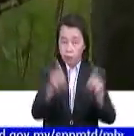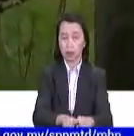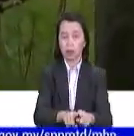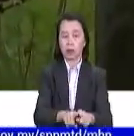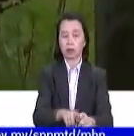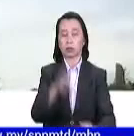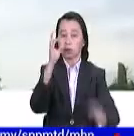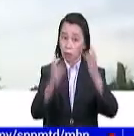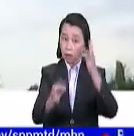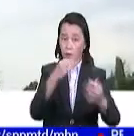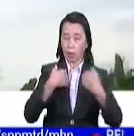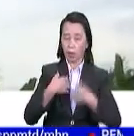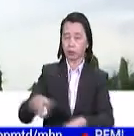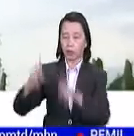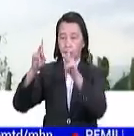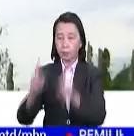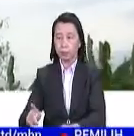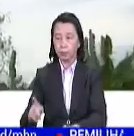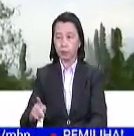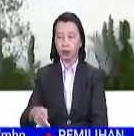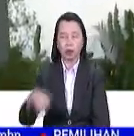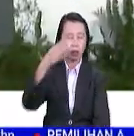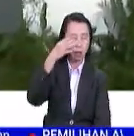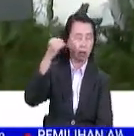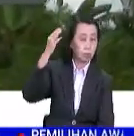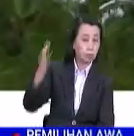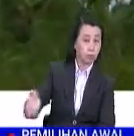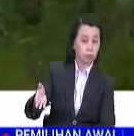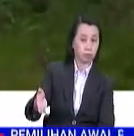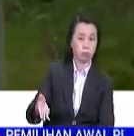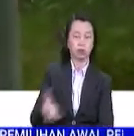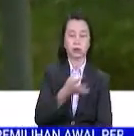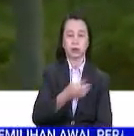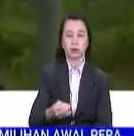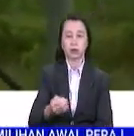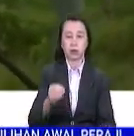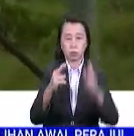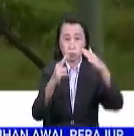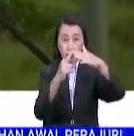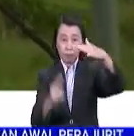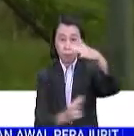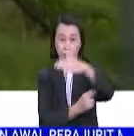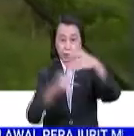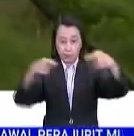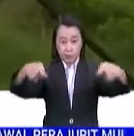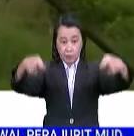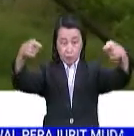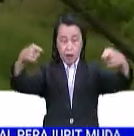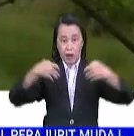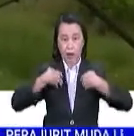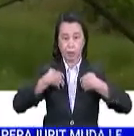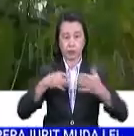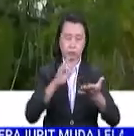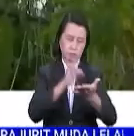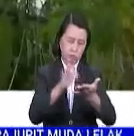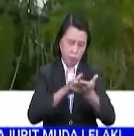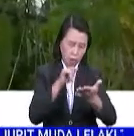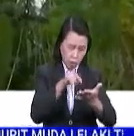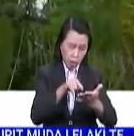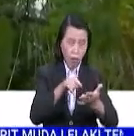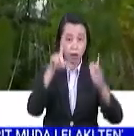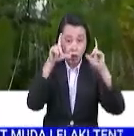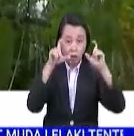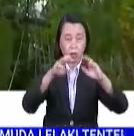berlaku sekiranya ada pihak yang mengingkari larangan. Isu jambatan gantung berkenaan tular di laman sosial apabila